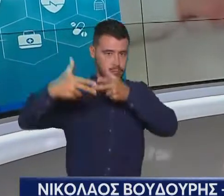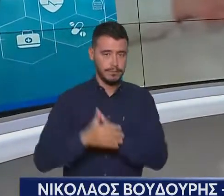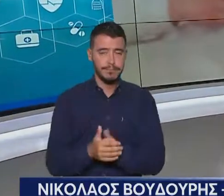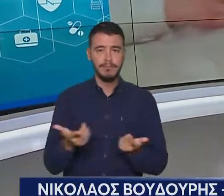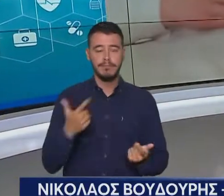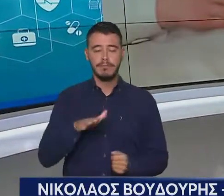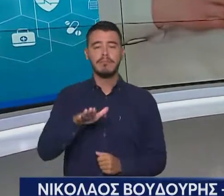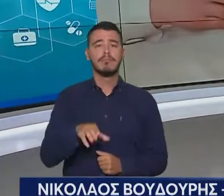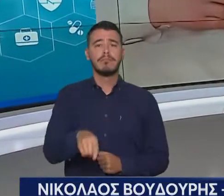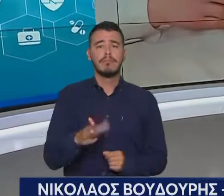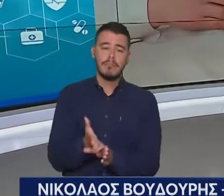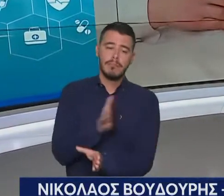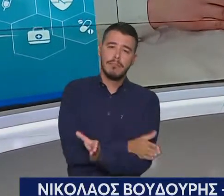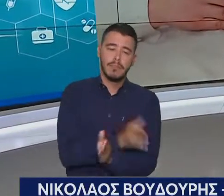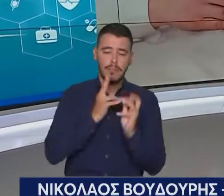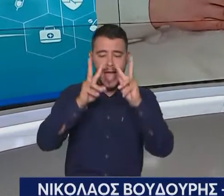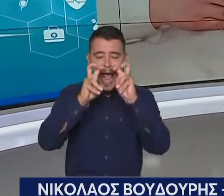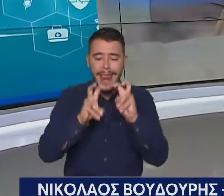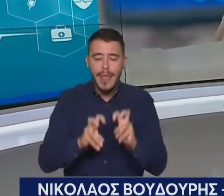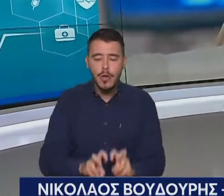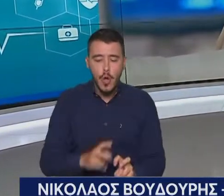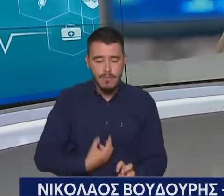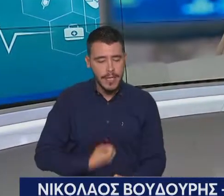στο σχολείο, για να έχει το κεφάλι της ίσχου ότι το παιδί της είναι υγιές.